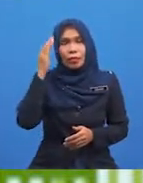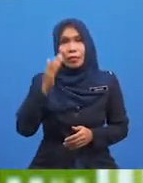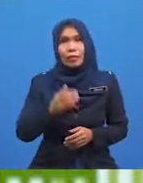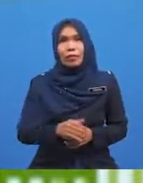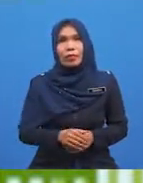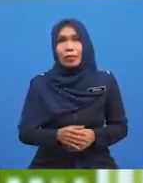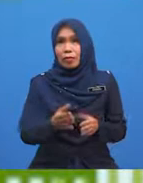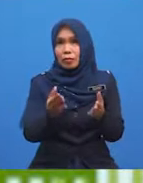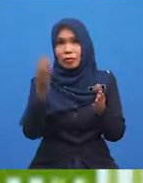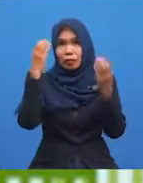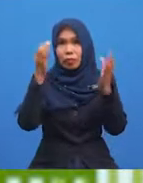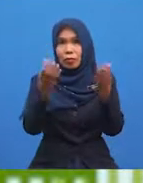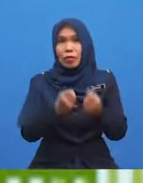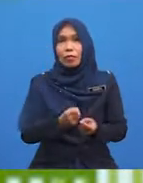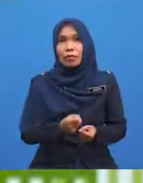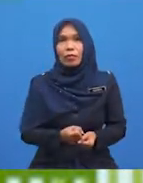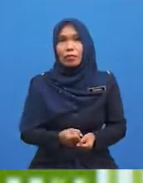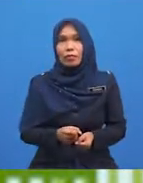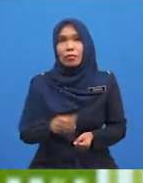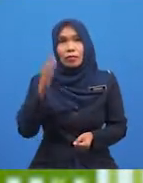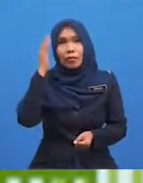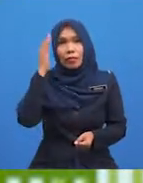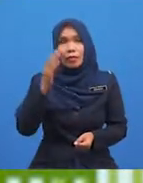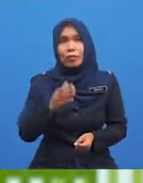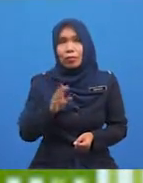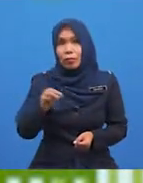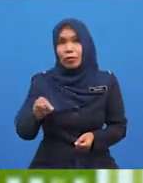kata kerja ini, iaitu melantik,